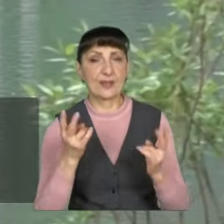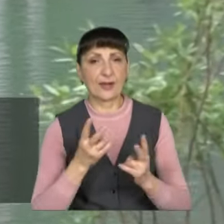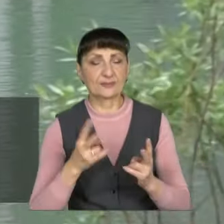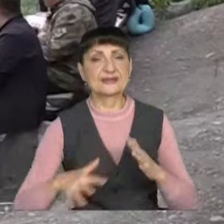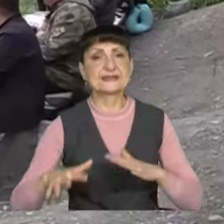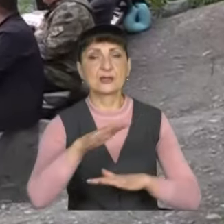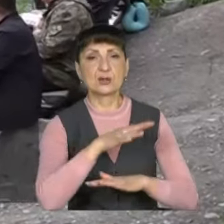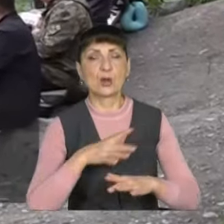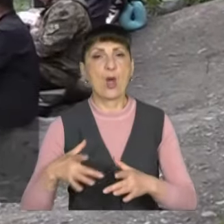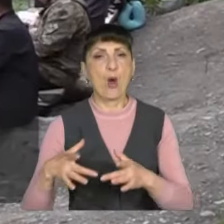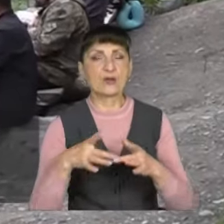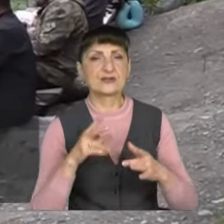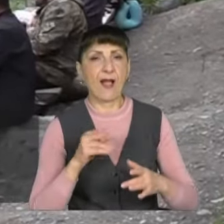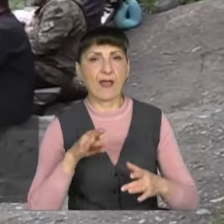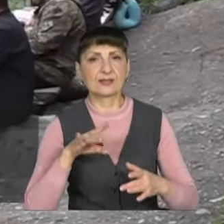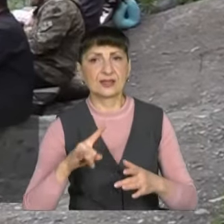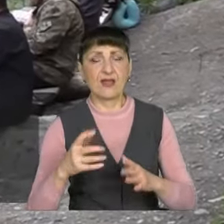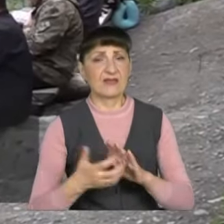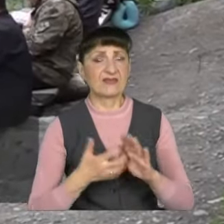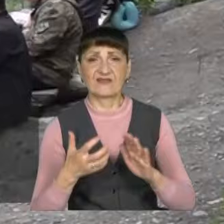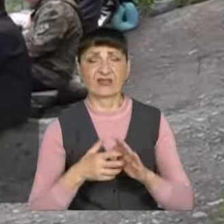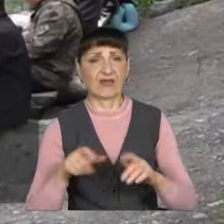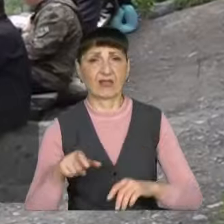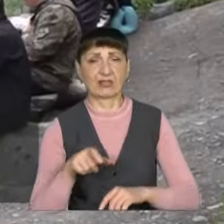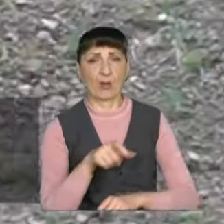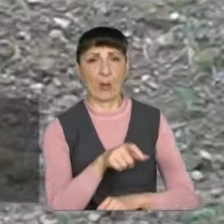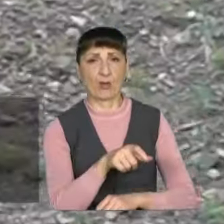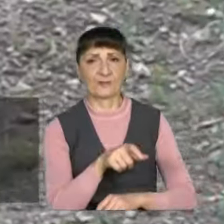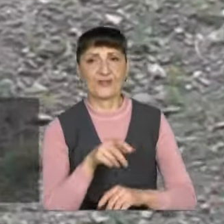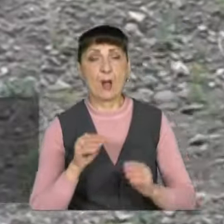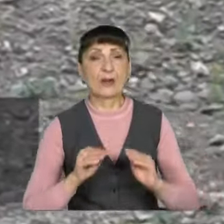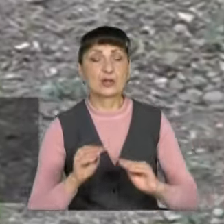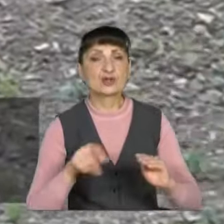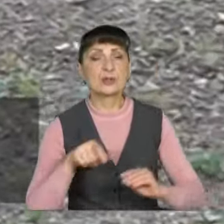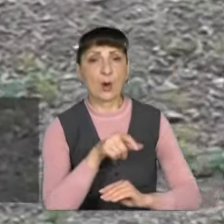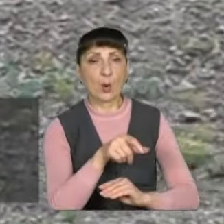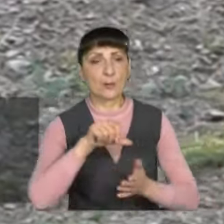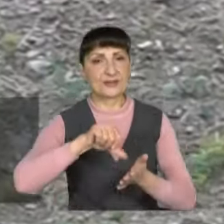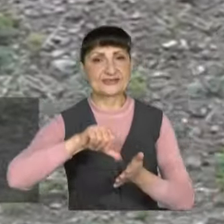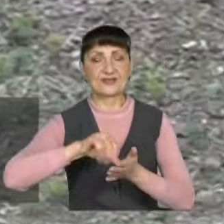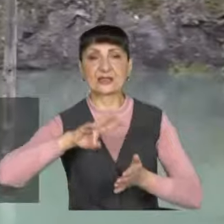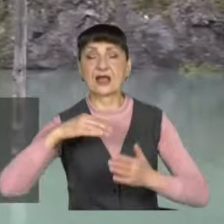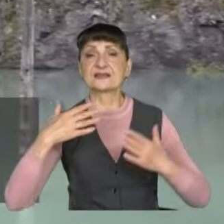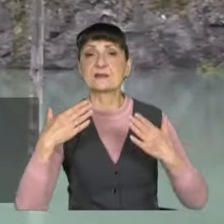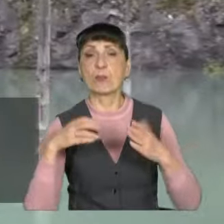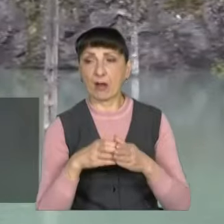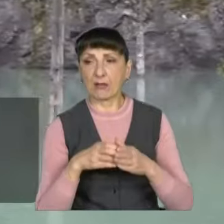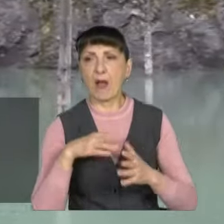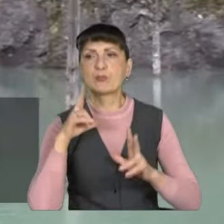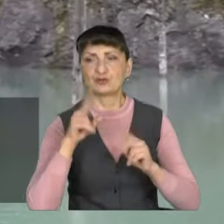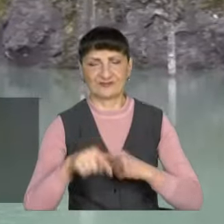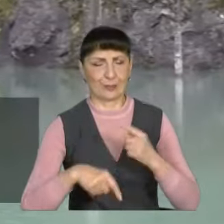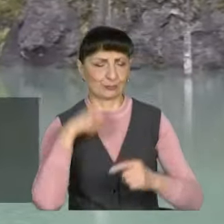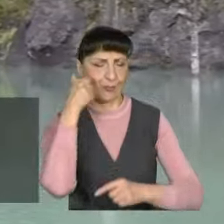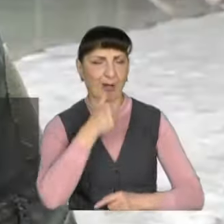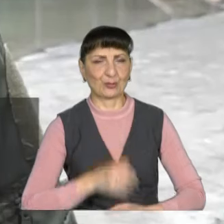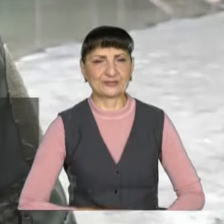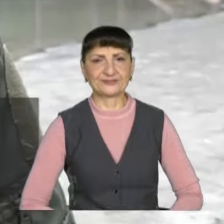на территории озера Каинде, где не хватает дорожной инфраструктуры. Проложить дорогу представители нацпарка обещают в следующем году.